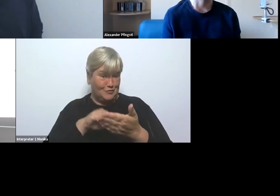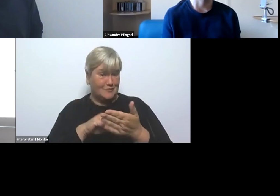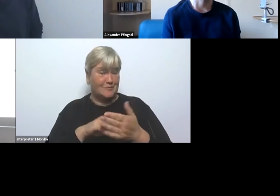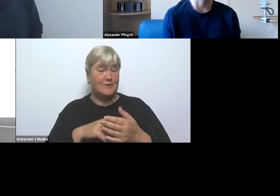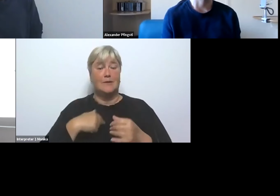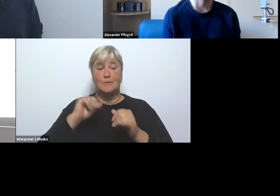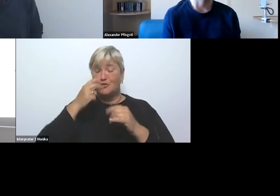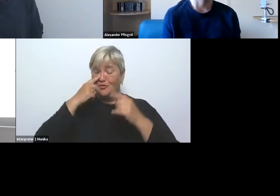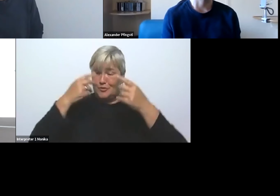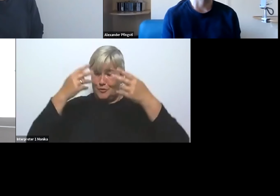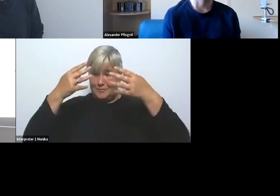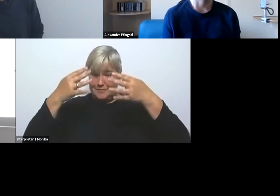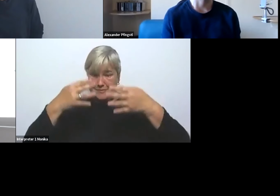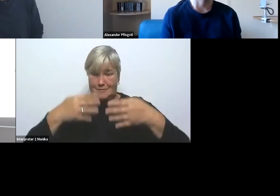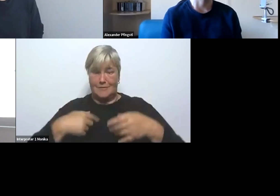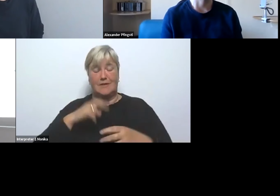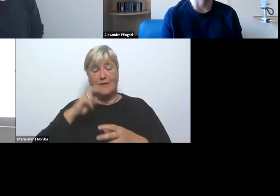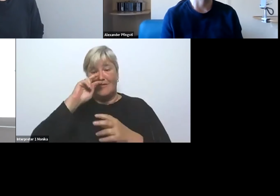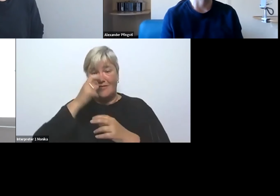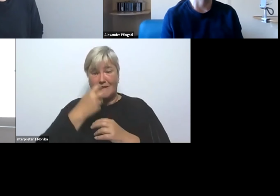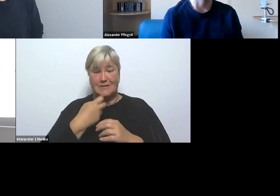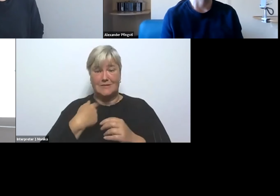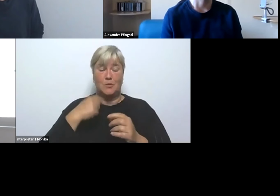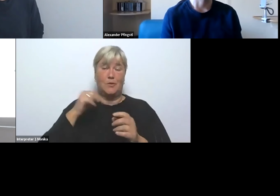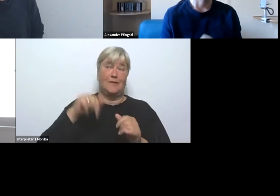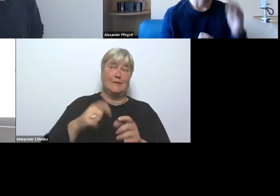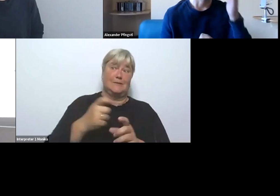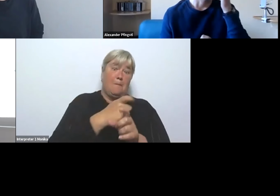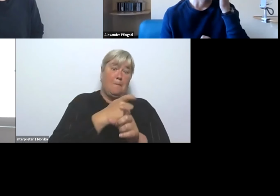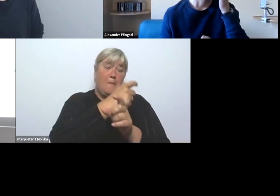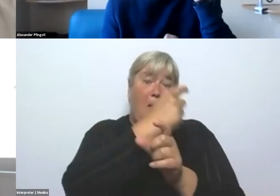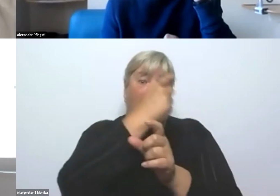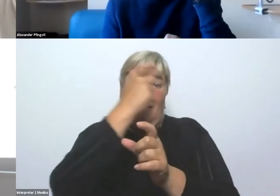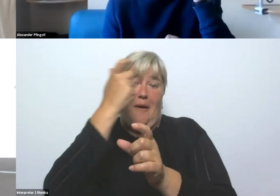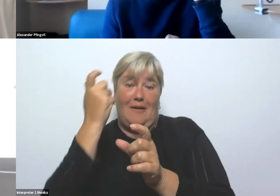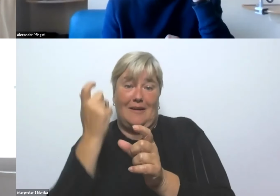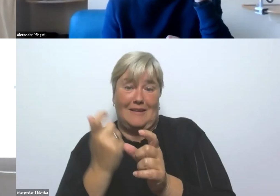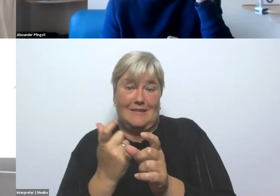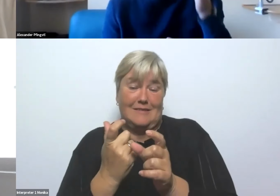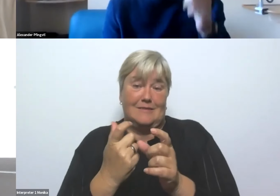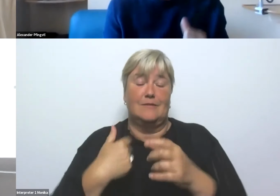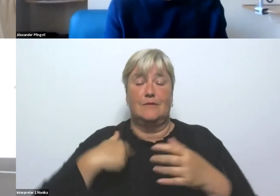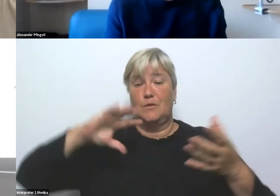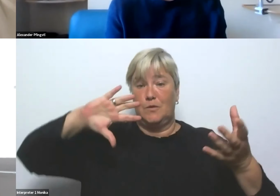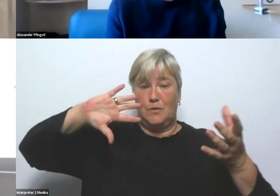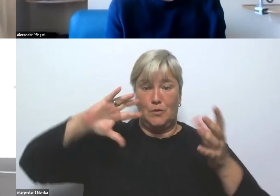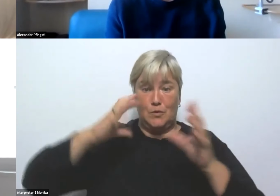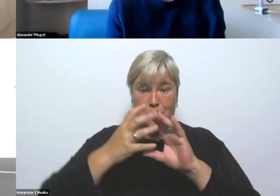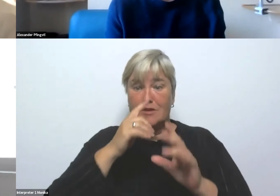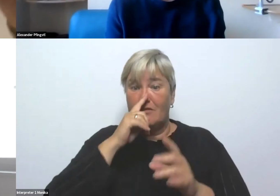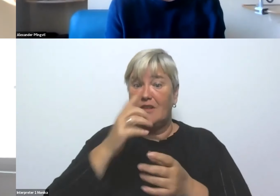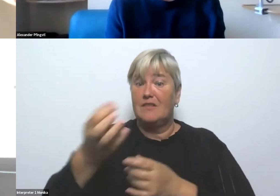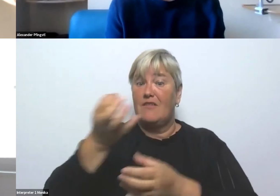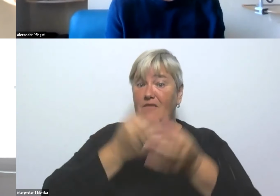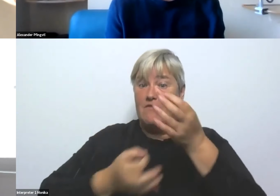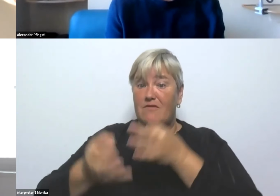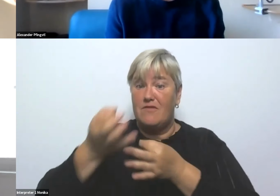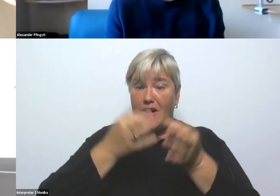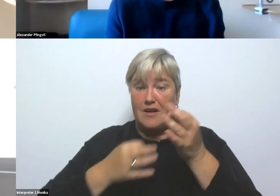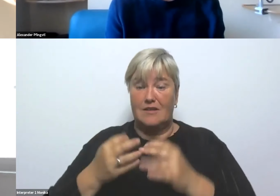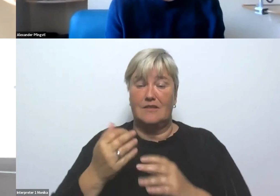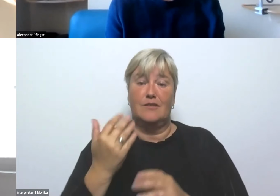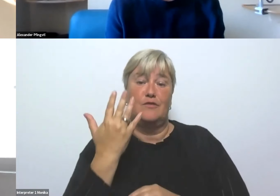und versuche jetzt den ganzen Tag den weiten Bogen hier zu spannen. Ich fasse es vielleicht auch kurz, wenn noch Fragen sind. Vielleicht mache ich es in